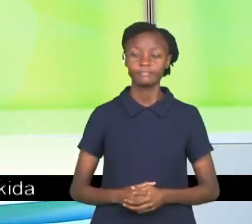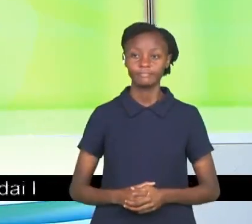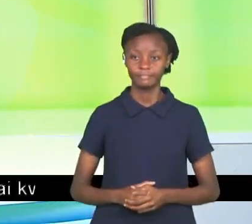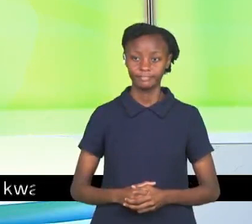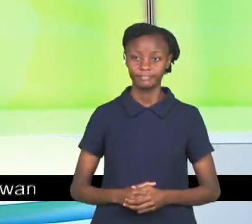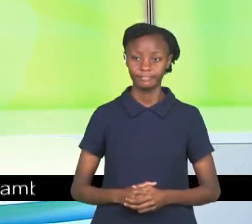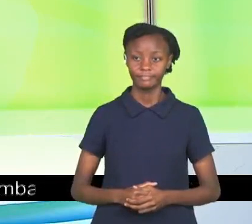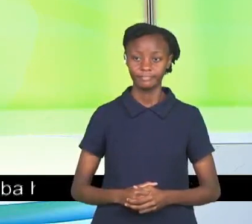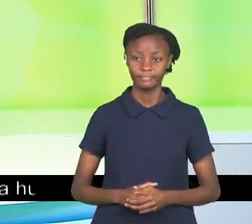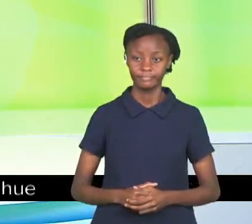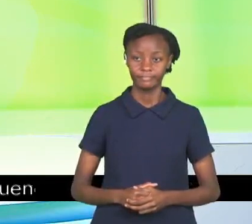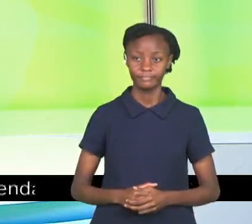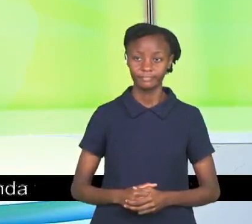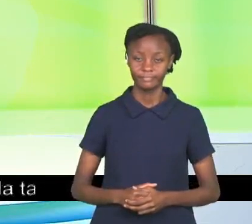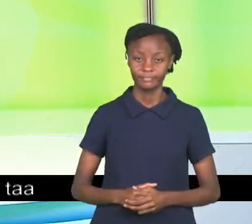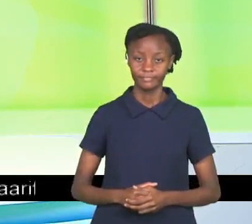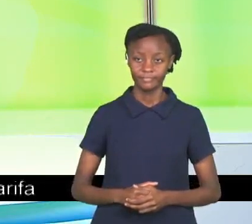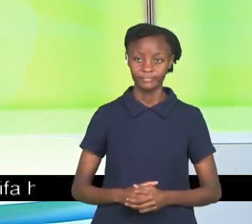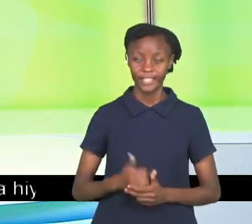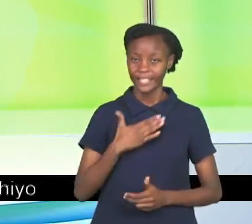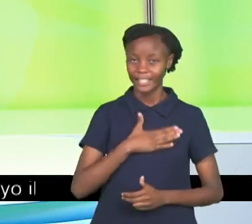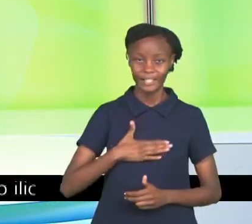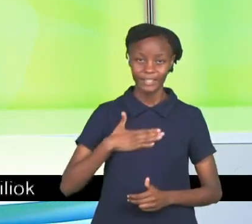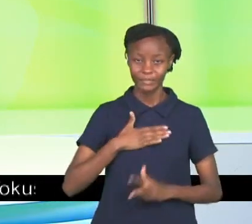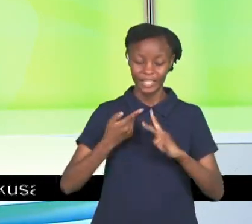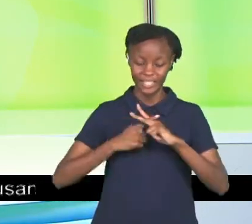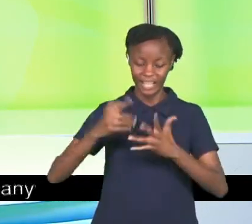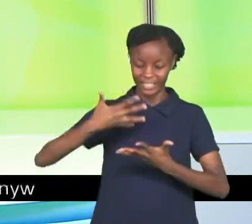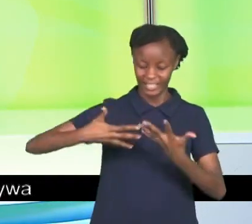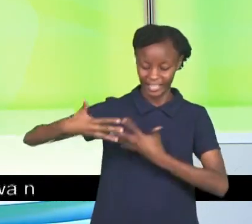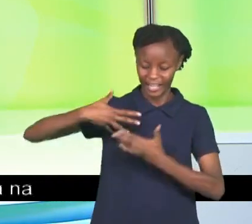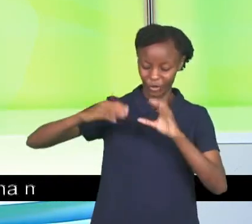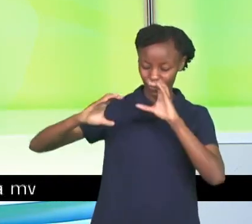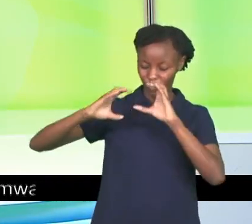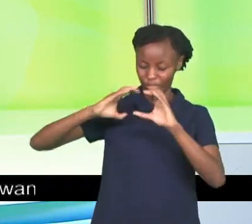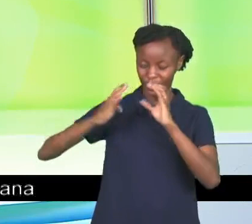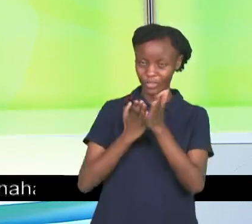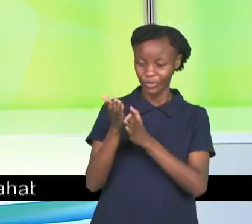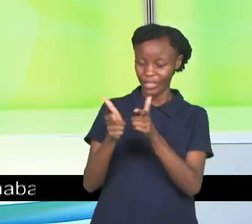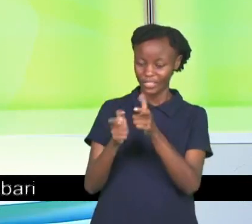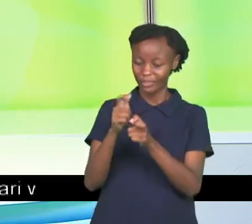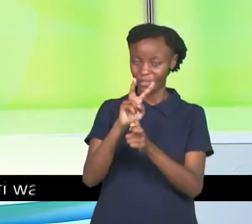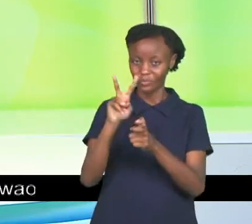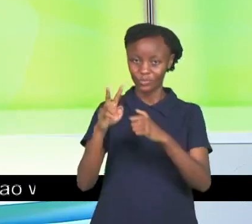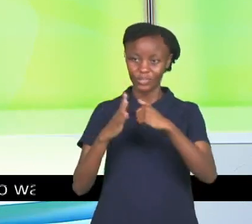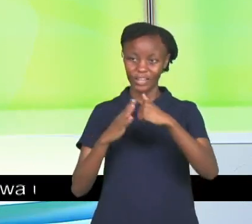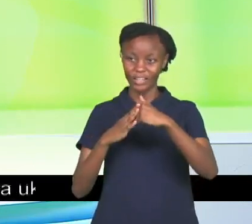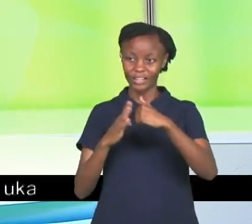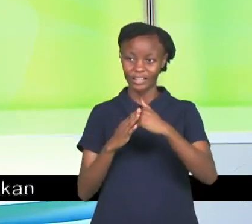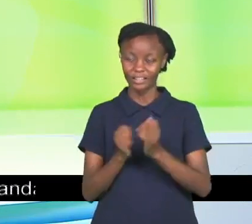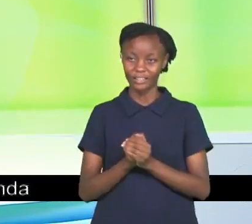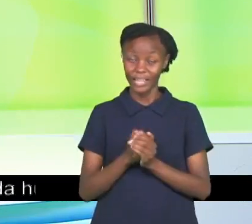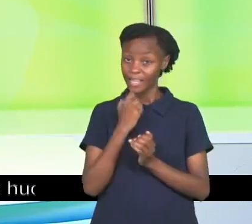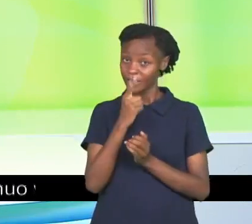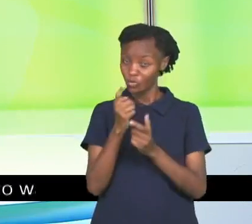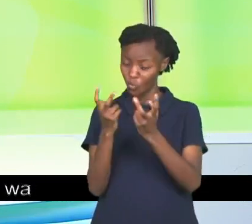Mtazamaji, kama kwa sasa unatazama, anza kusema nasi kupitia njia yetu ya rafa ambayo wazi kabisa ya 22999. Uniambia